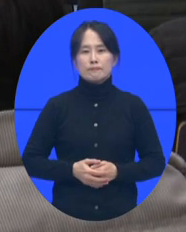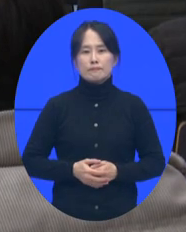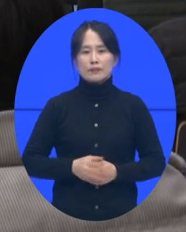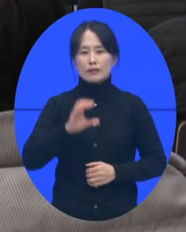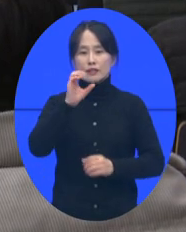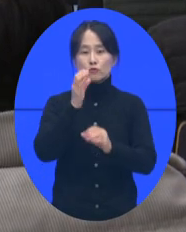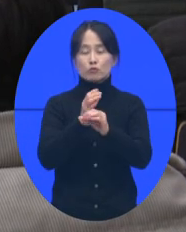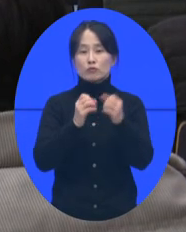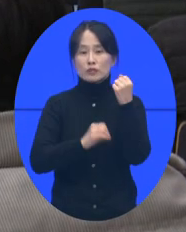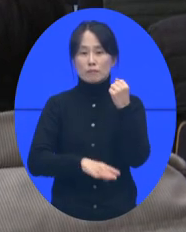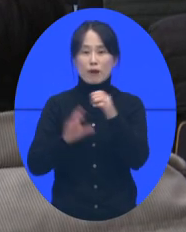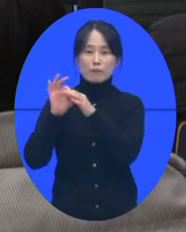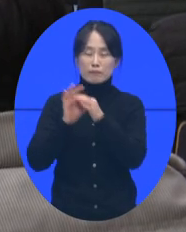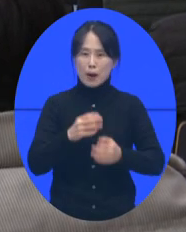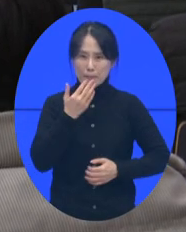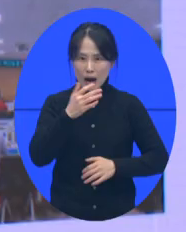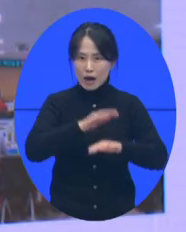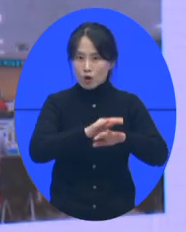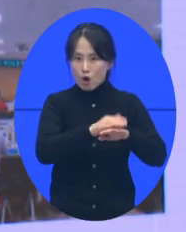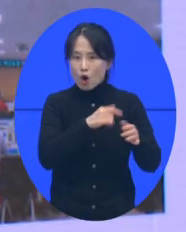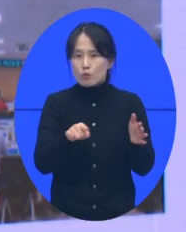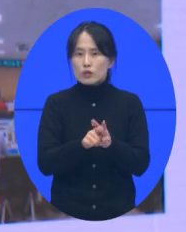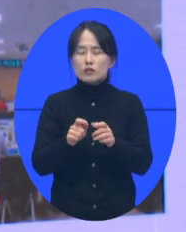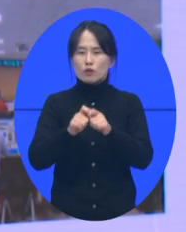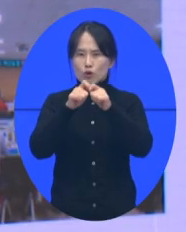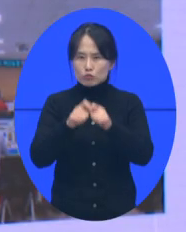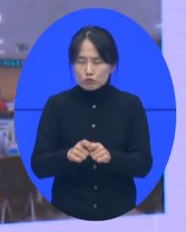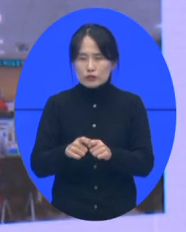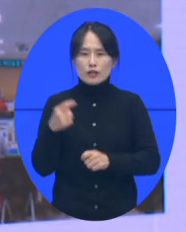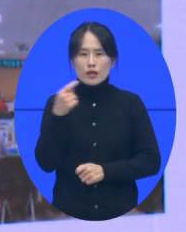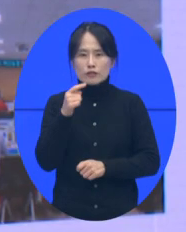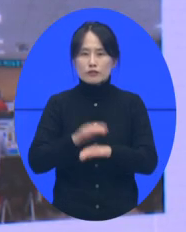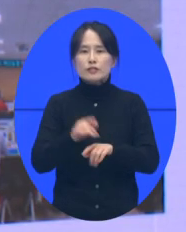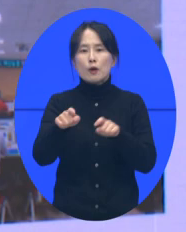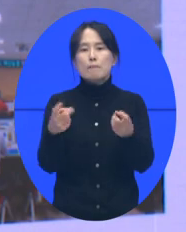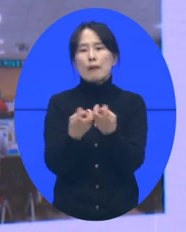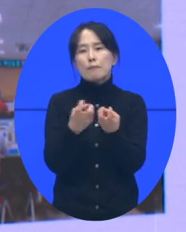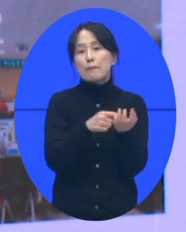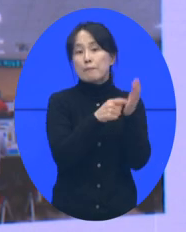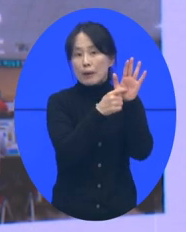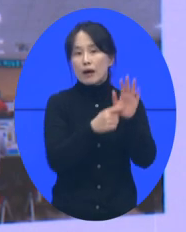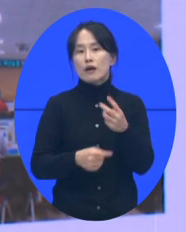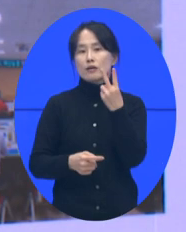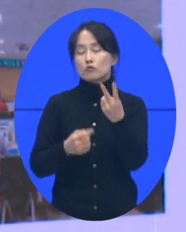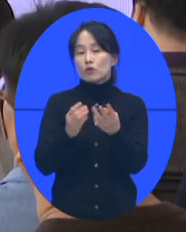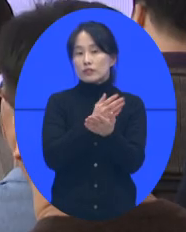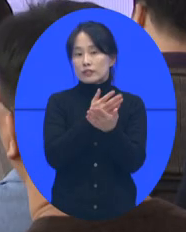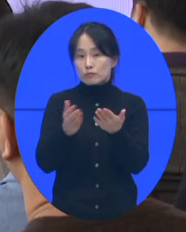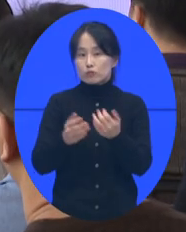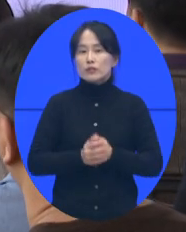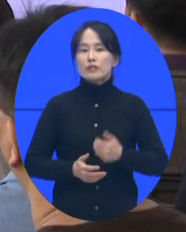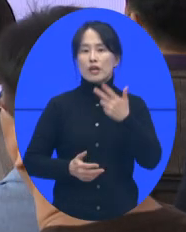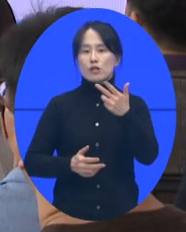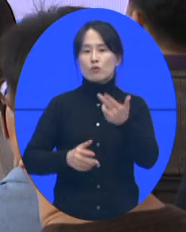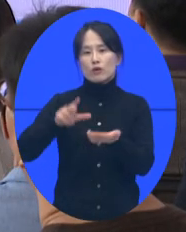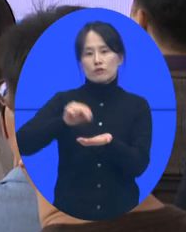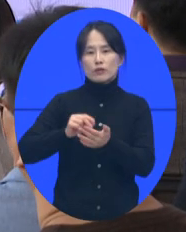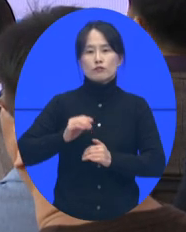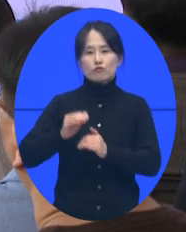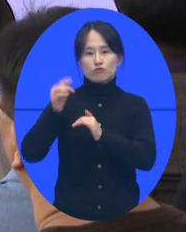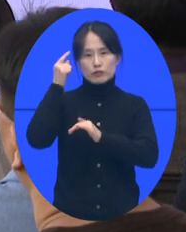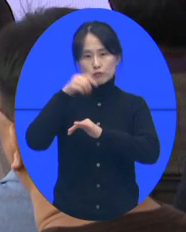도는 탄소중립 기반 지속가능한 농업을 위한 구체적 실현 방안을 내놨습니다. 두 가지 핵심 분야에서 7가지